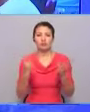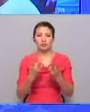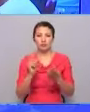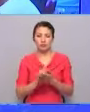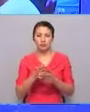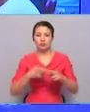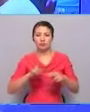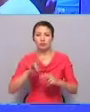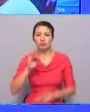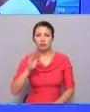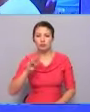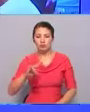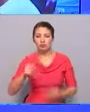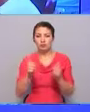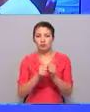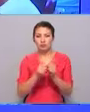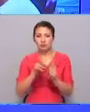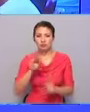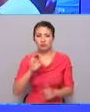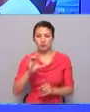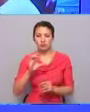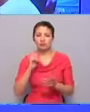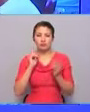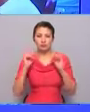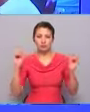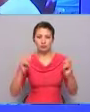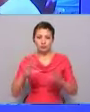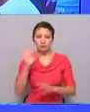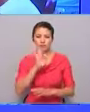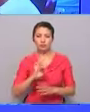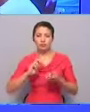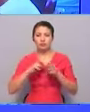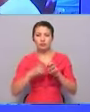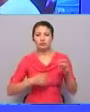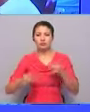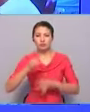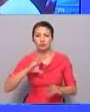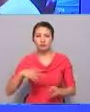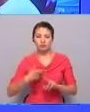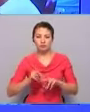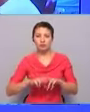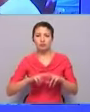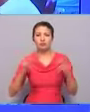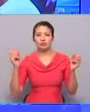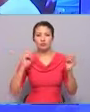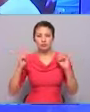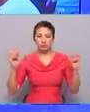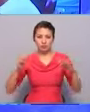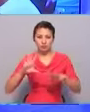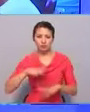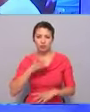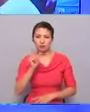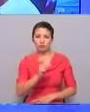Отан партиясы жанындағы Мирас қоғамдық кеңесінің кезекті отырысында осы мәселе көтерілді. Арнайы бас қосқан кеңес мүшелері бүгінде